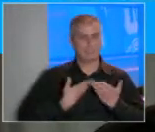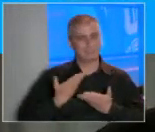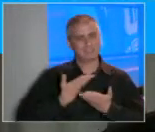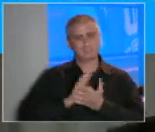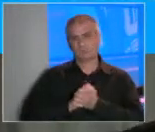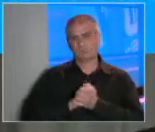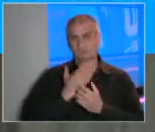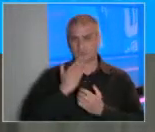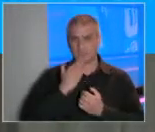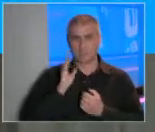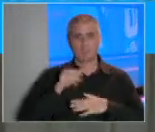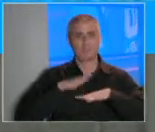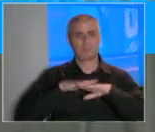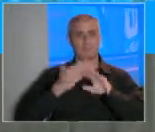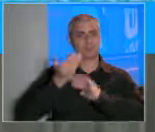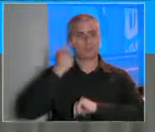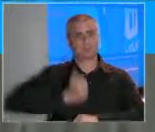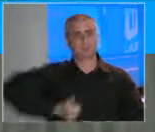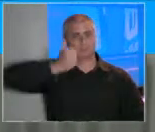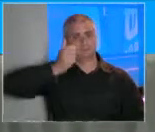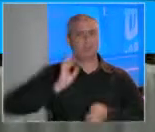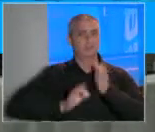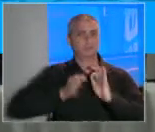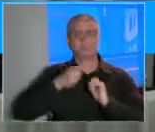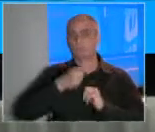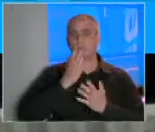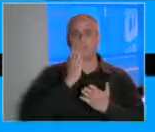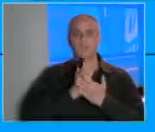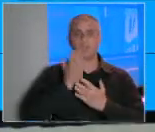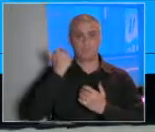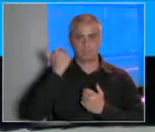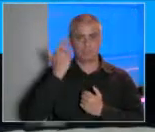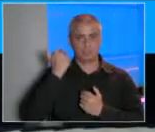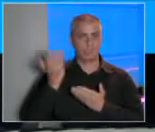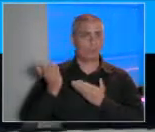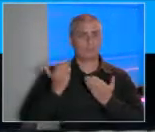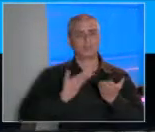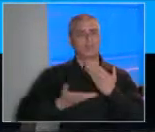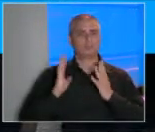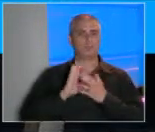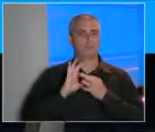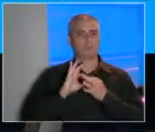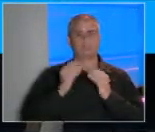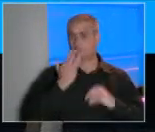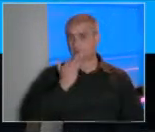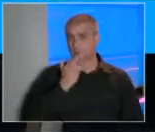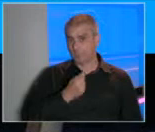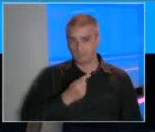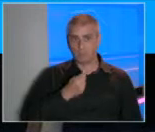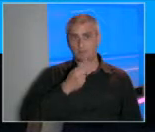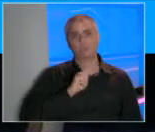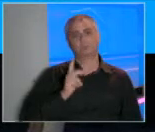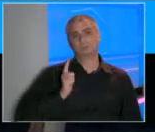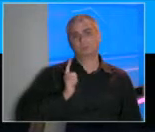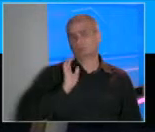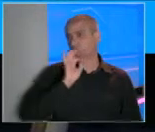ידידותי לישראל, גם בתפקיד הקודם שלו כשר המשפטים, הוא כבר אז היו ביחסים מאוד מאוד קרובים עם ישראל, זה עניין